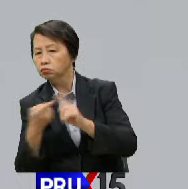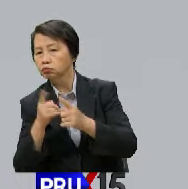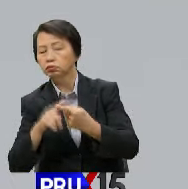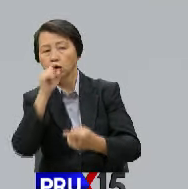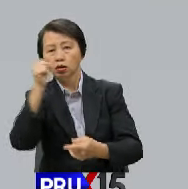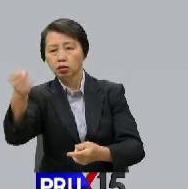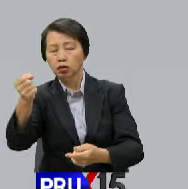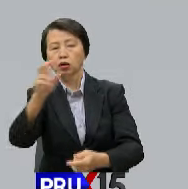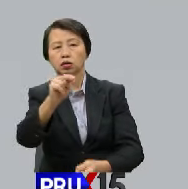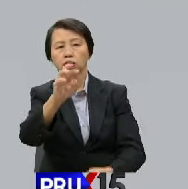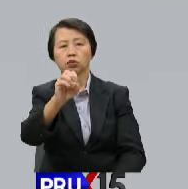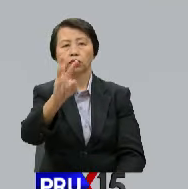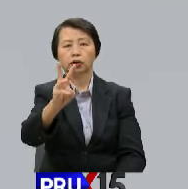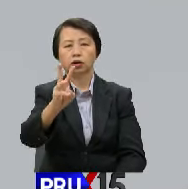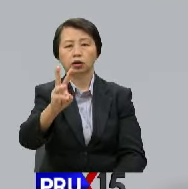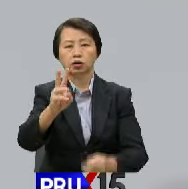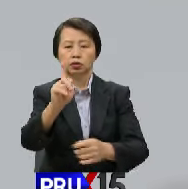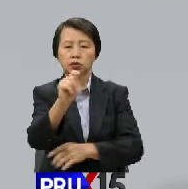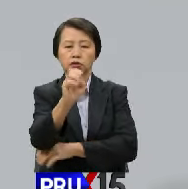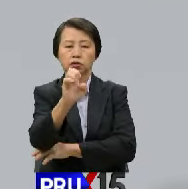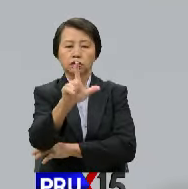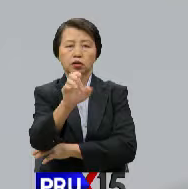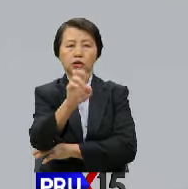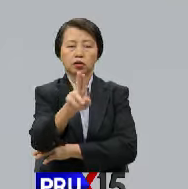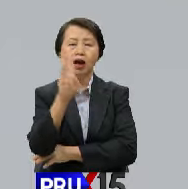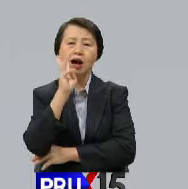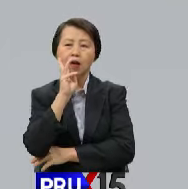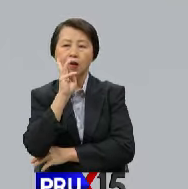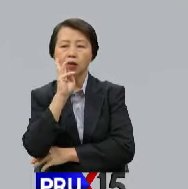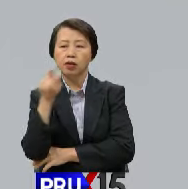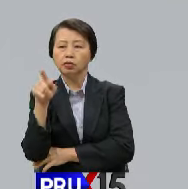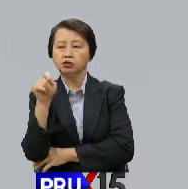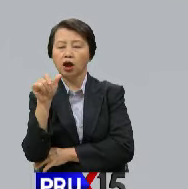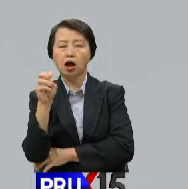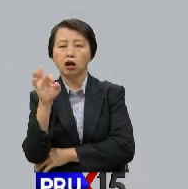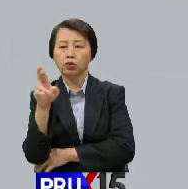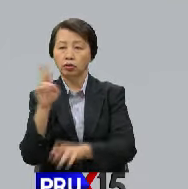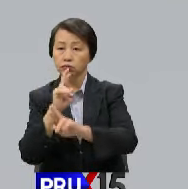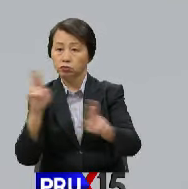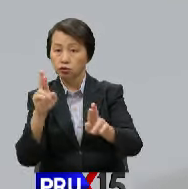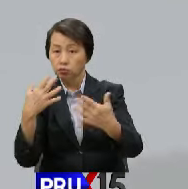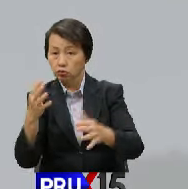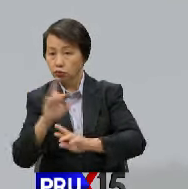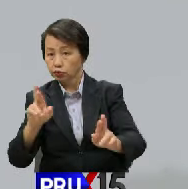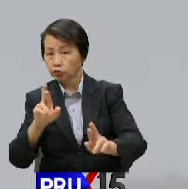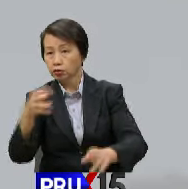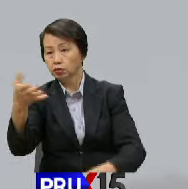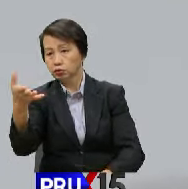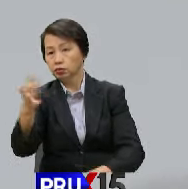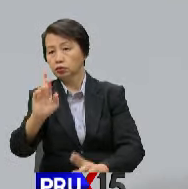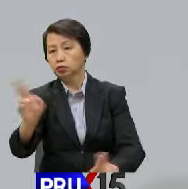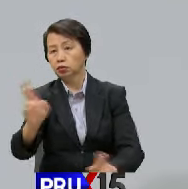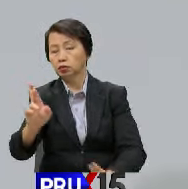lapor di n06 telu Ai tawa Pulau Pinang dan saya kira kalau sudah pun bersedia silakan bahkan saya hanya semua Ismail